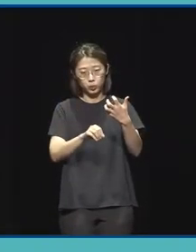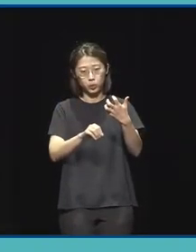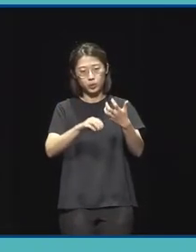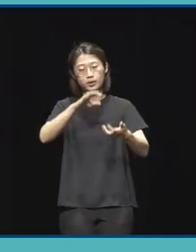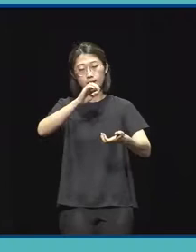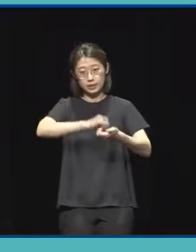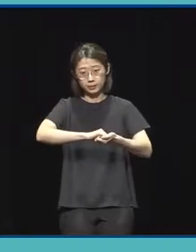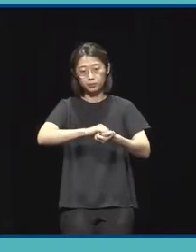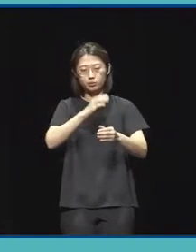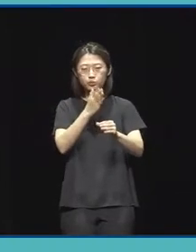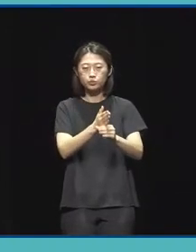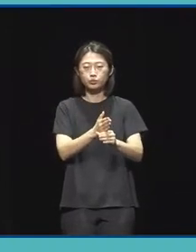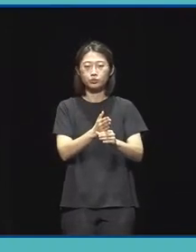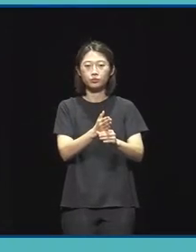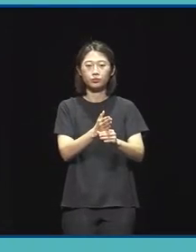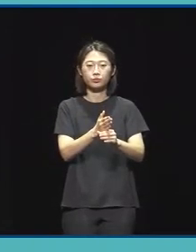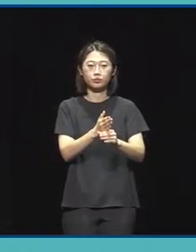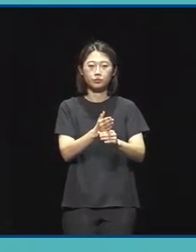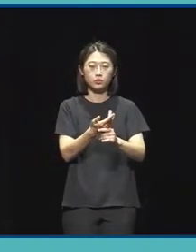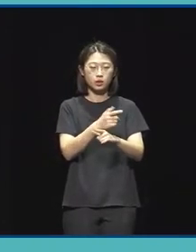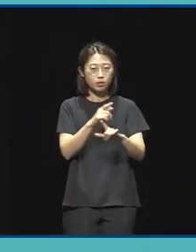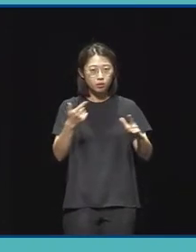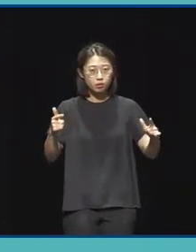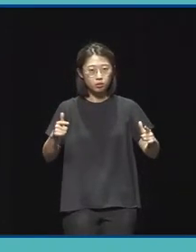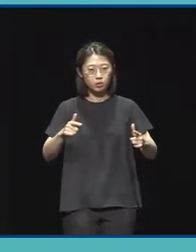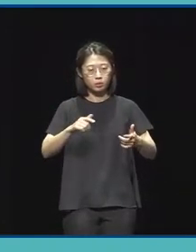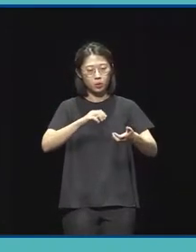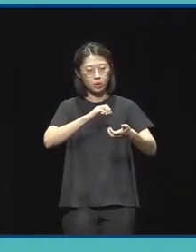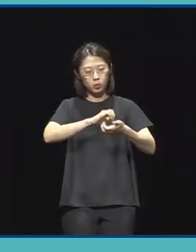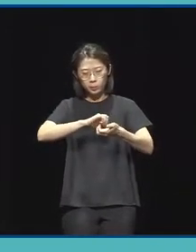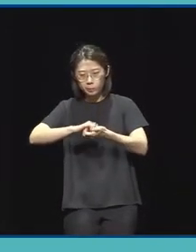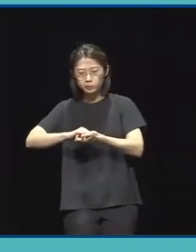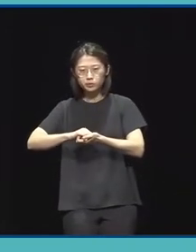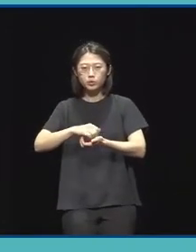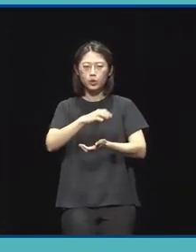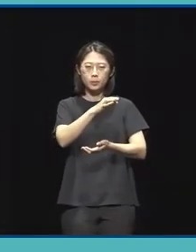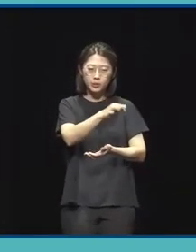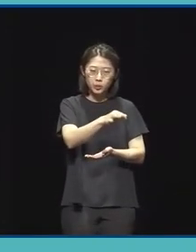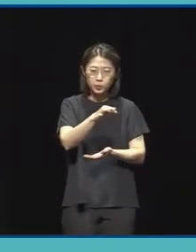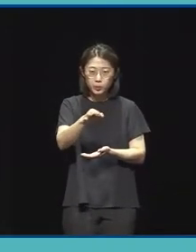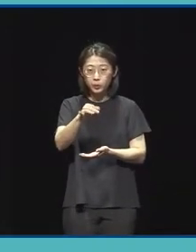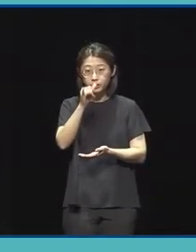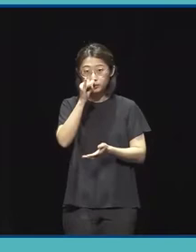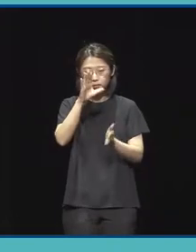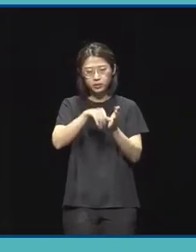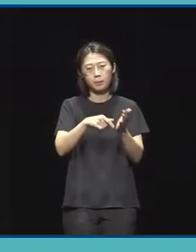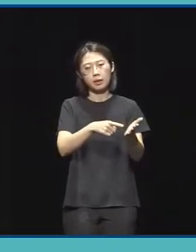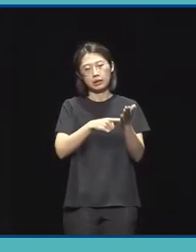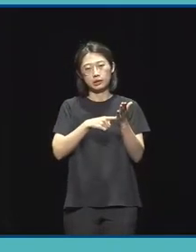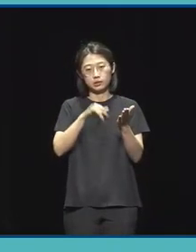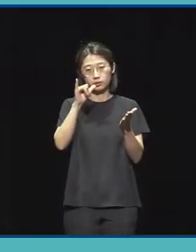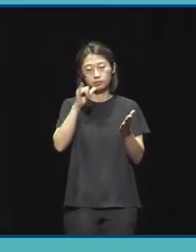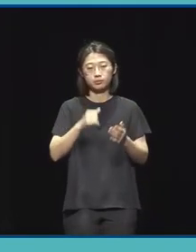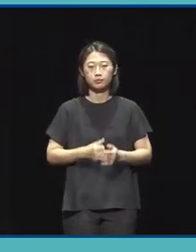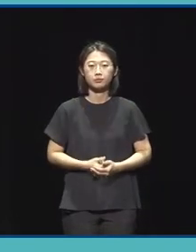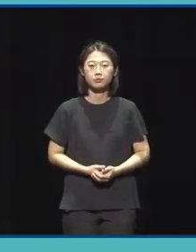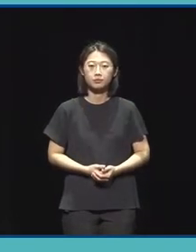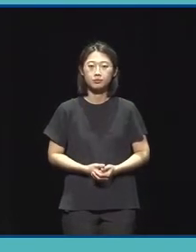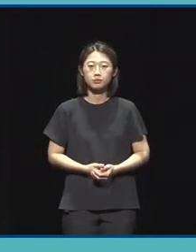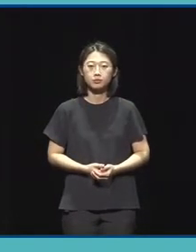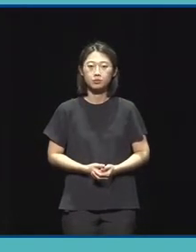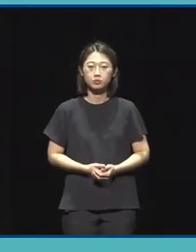제한을 하고 있지만 여러가지 고정적인 좀 물류 비용들이 저희 사업 구조상 발생이 되고 있고 그리고